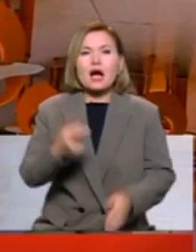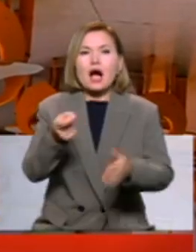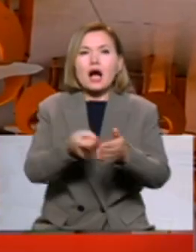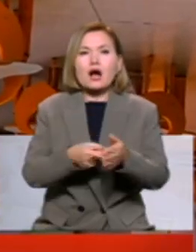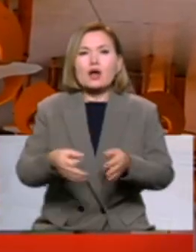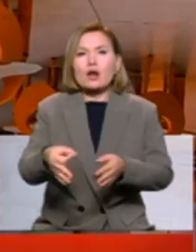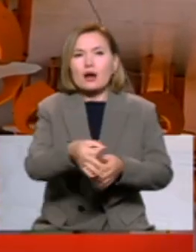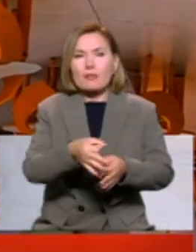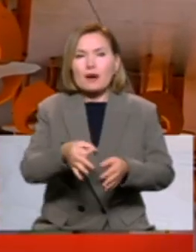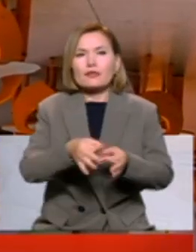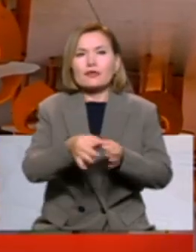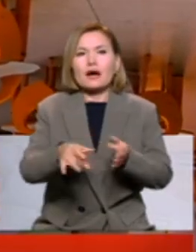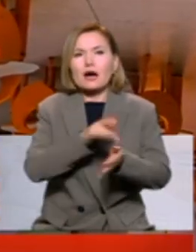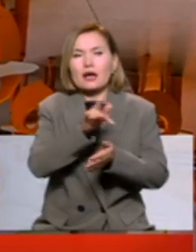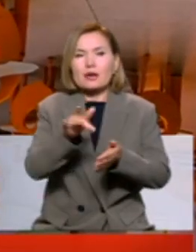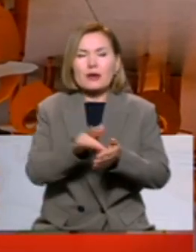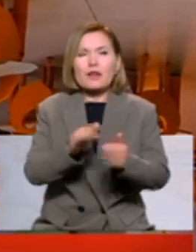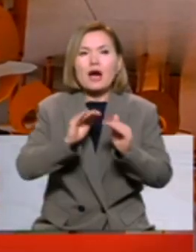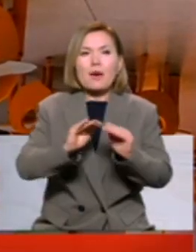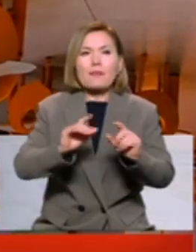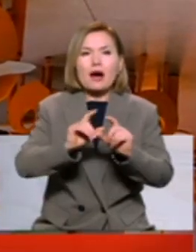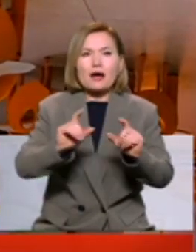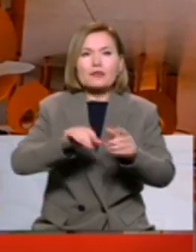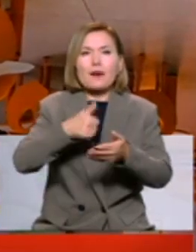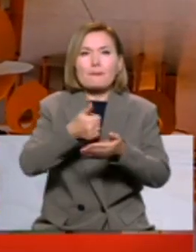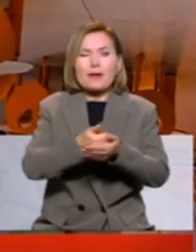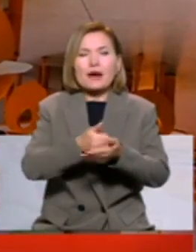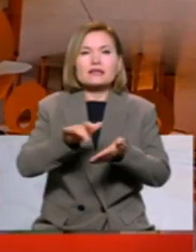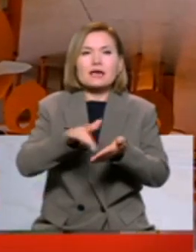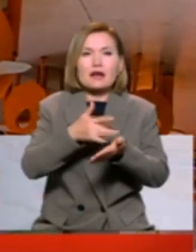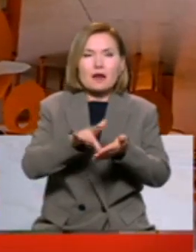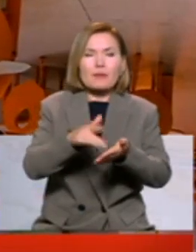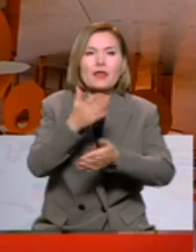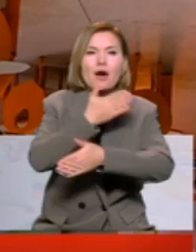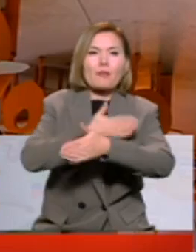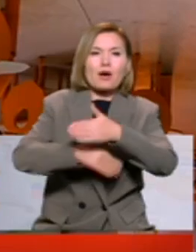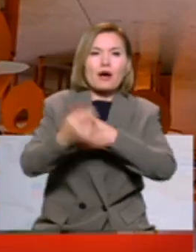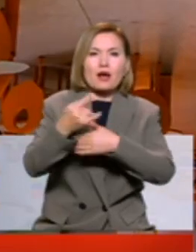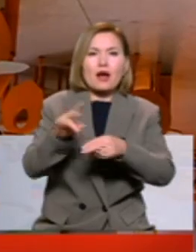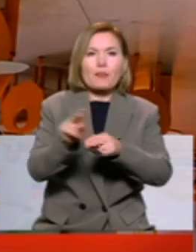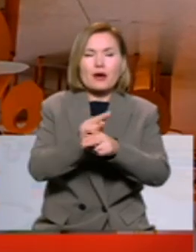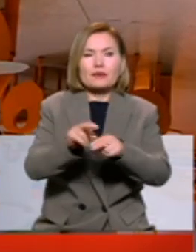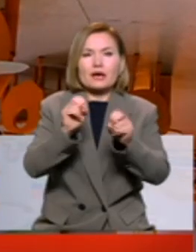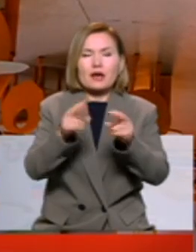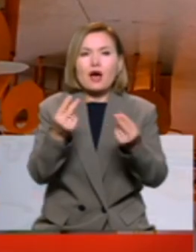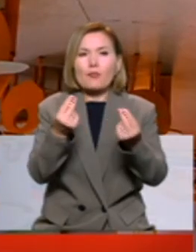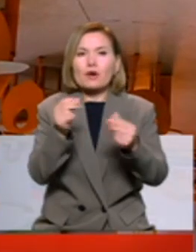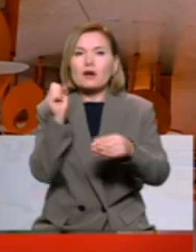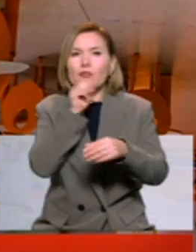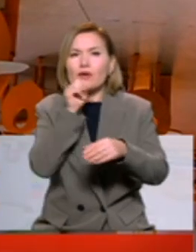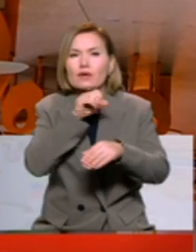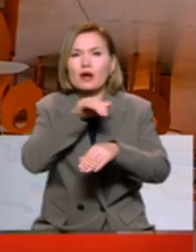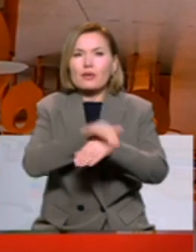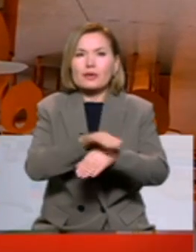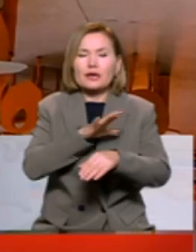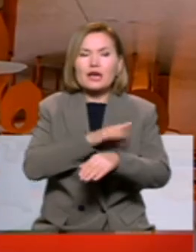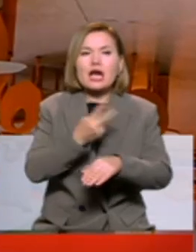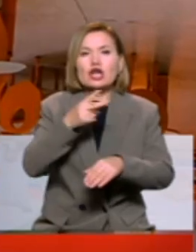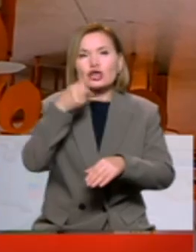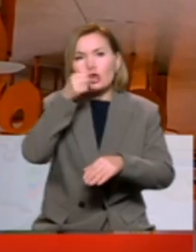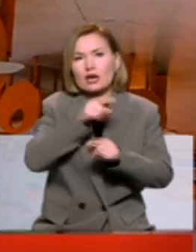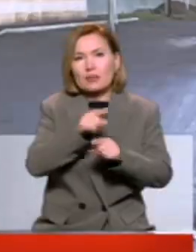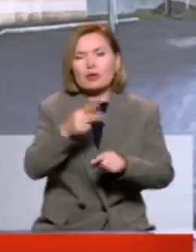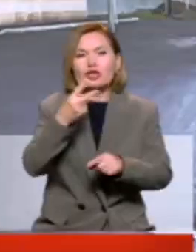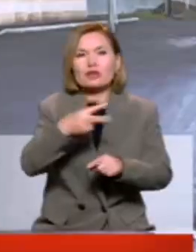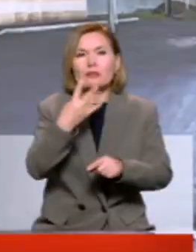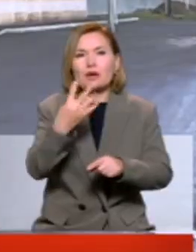Қарағанды облысының Қарқаралы қаласында балабақшаның бас есепшісі мүгедек баласын емдету үшін бюджет қаржысын жымқырған. Екі жыл